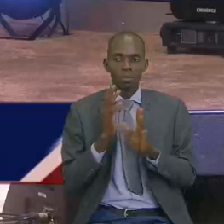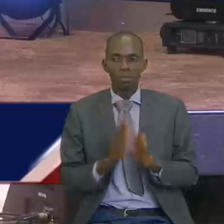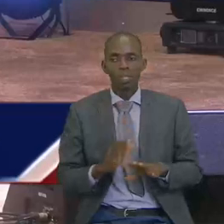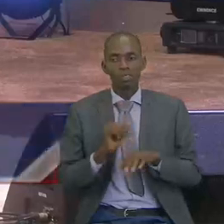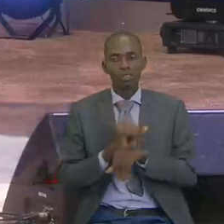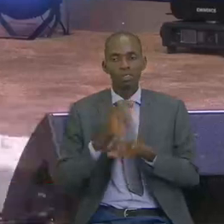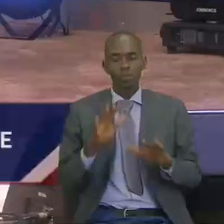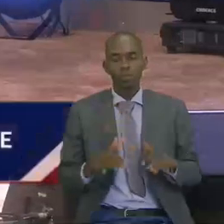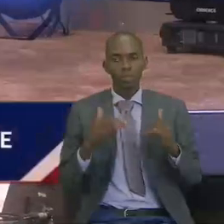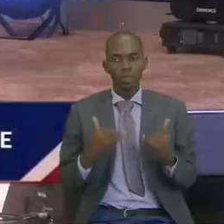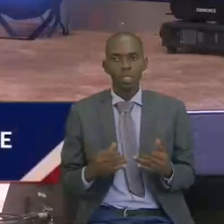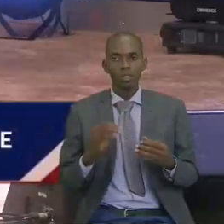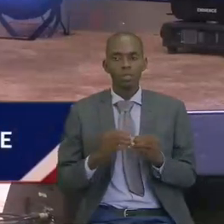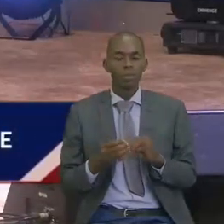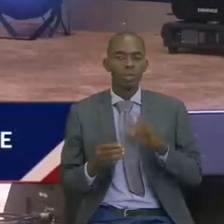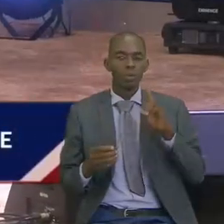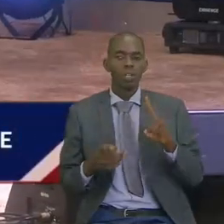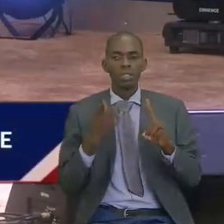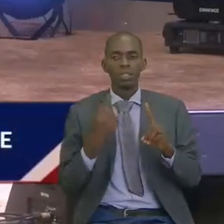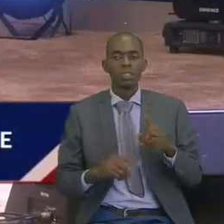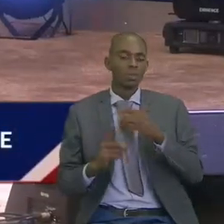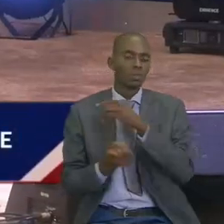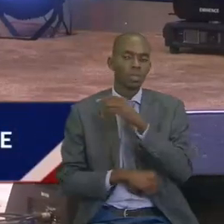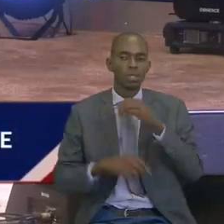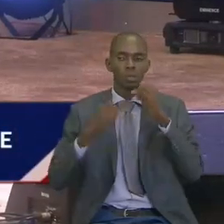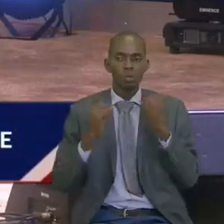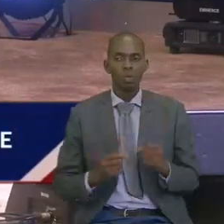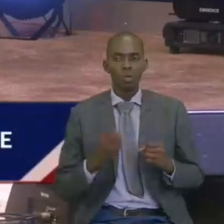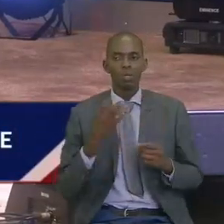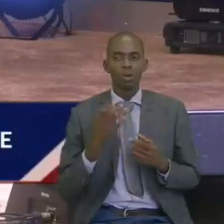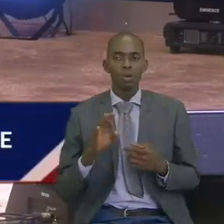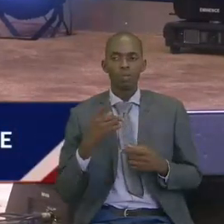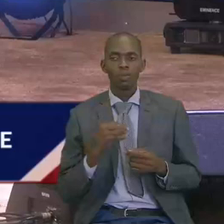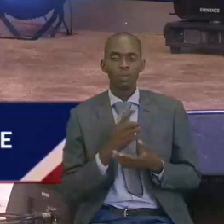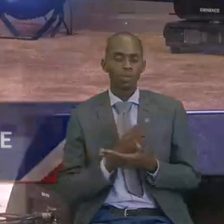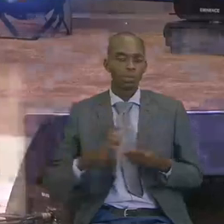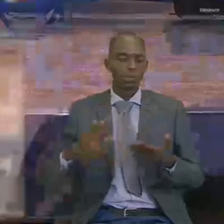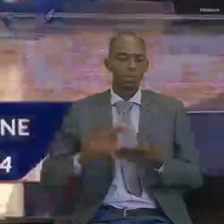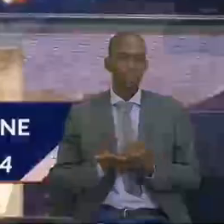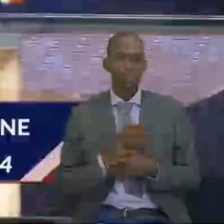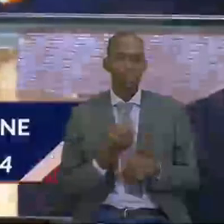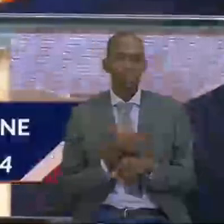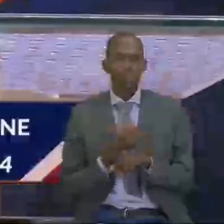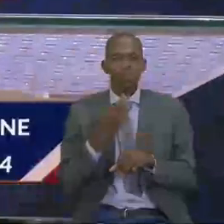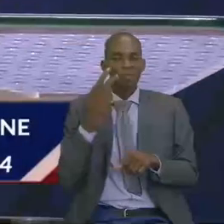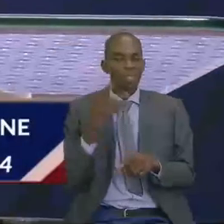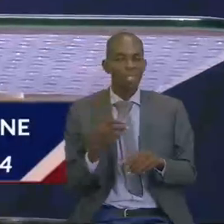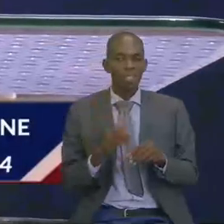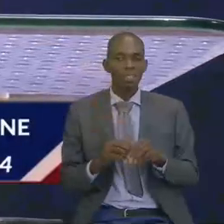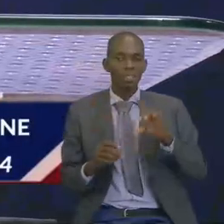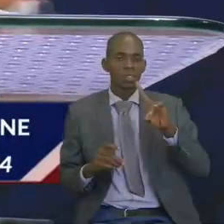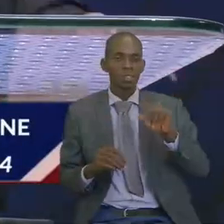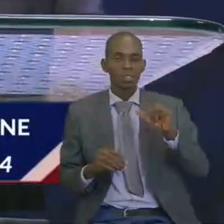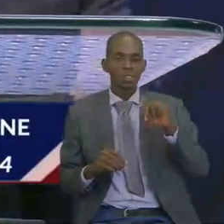salvatrice de la pierre bergère. Première partie, le pouvoir frappant de la pierre surnaturelle. Daniel